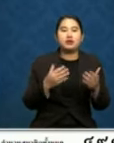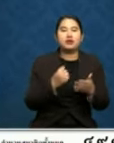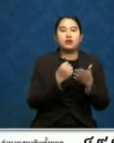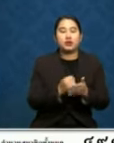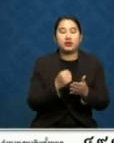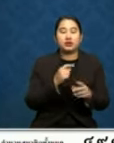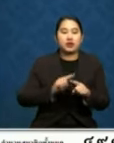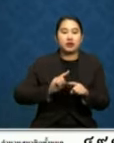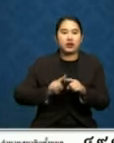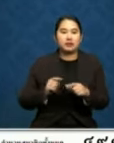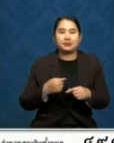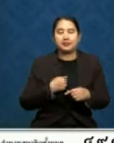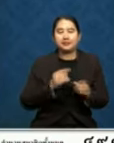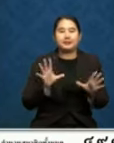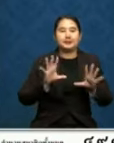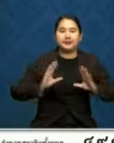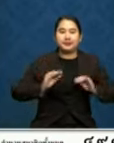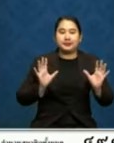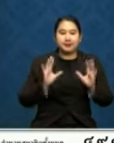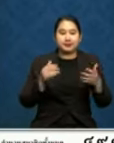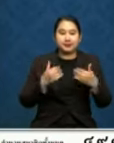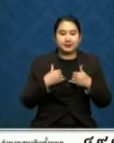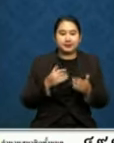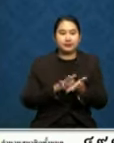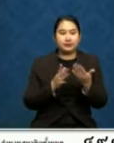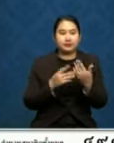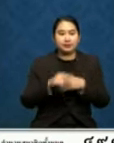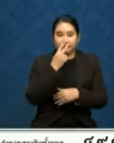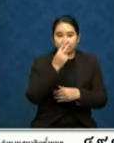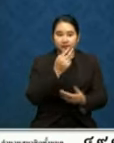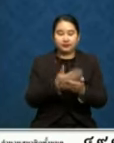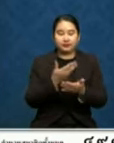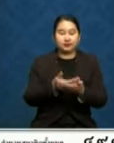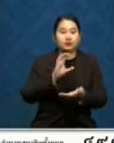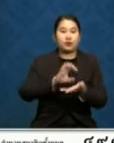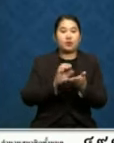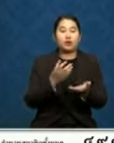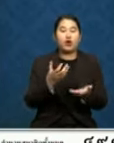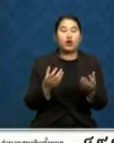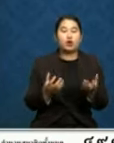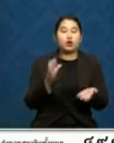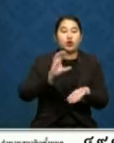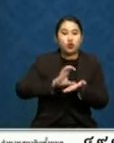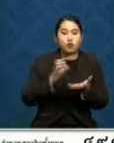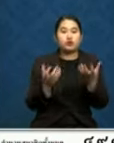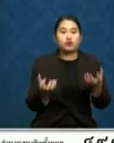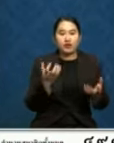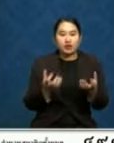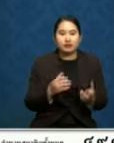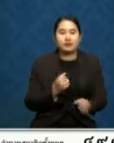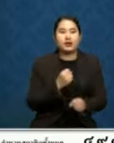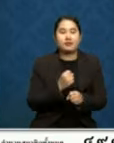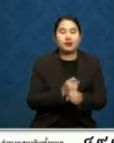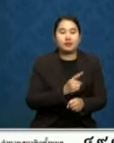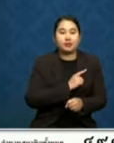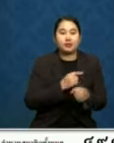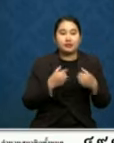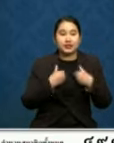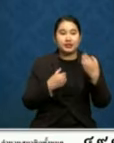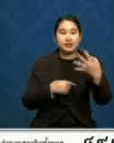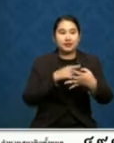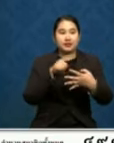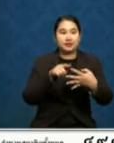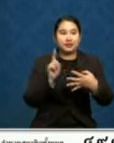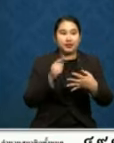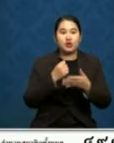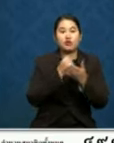ากๆแล้วก็โดนปฏิเสธแทบทุกคดีค่ะก็เลยไปดูงบประมาณของกองทุนยุติธรรมก็เห็นเลยว่ามีภารกิจอยู่4ภารกิจค่ะ1คือภ